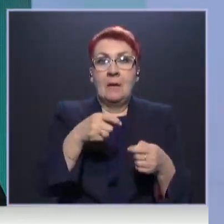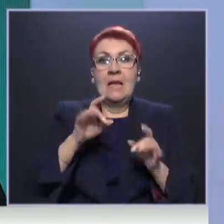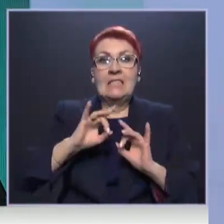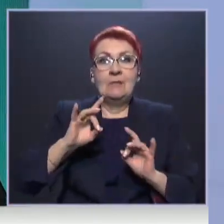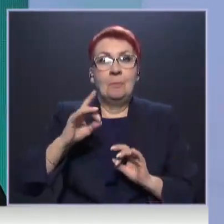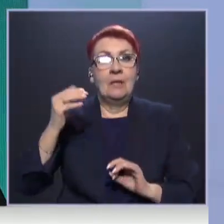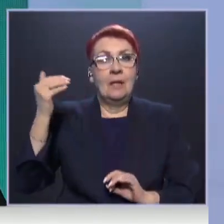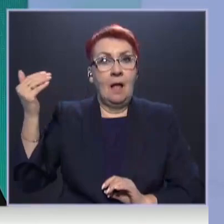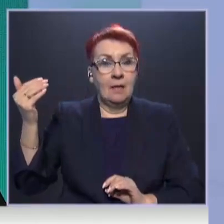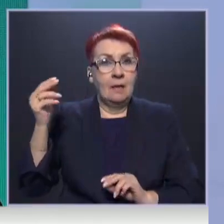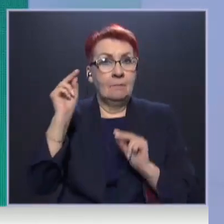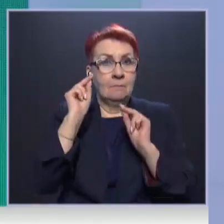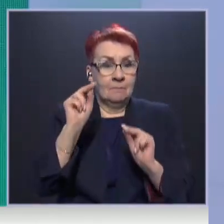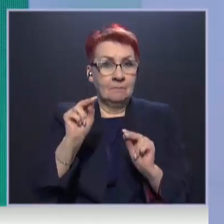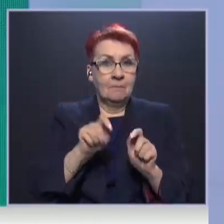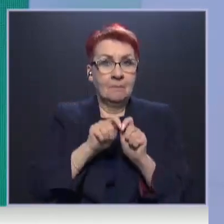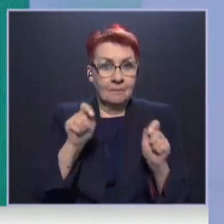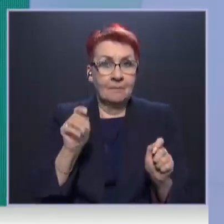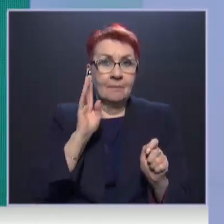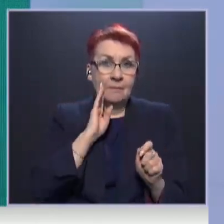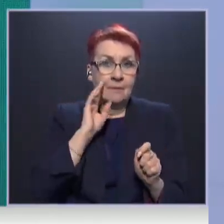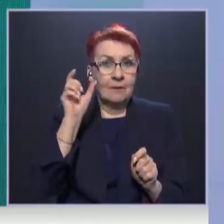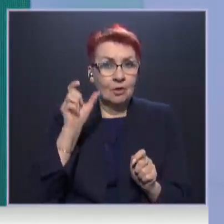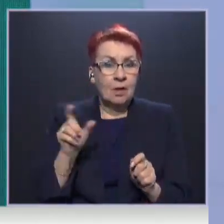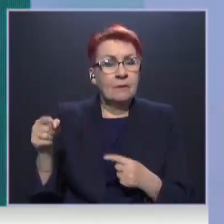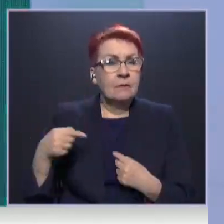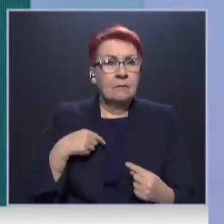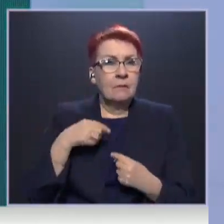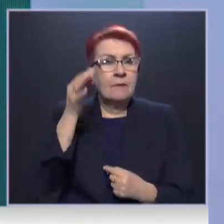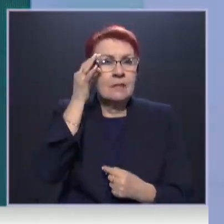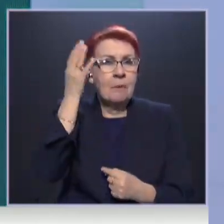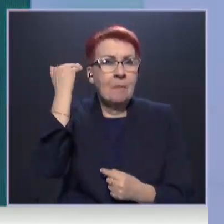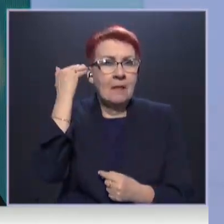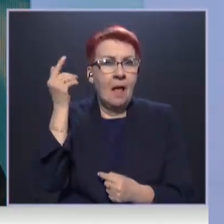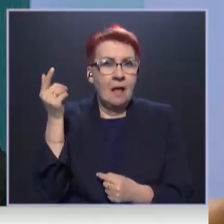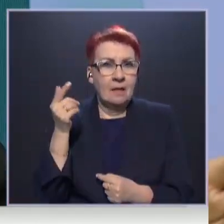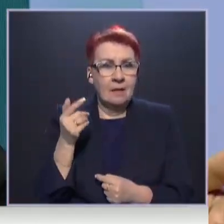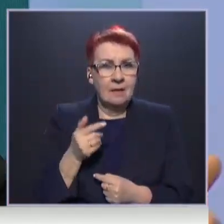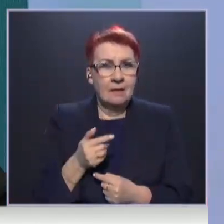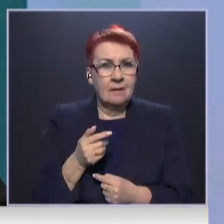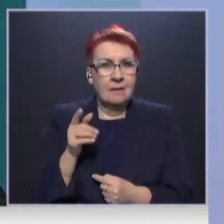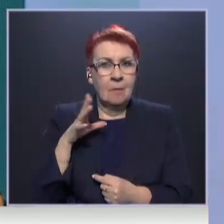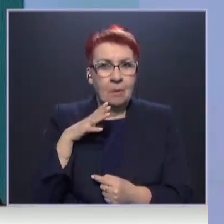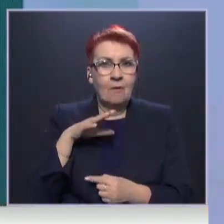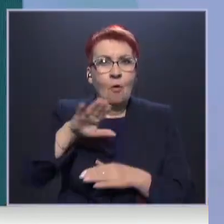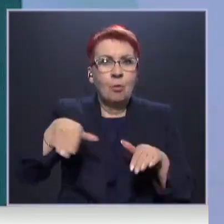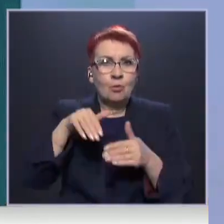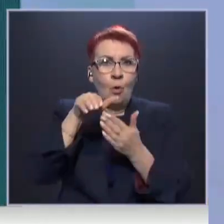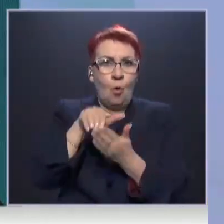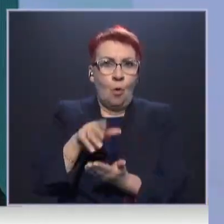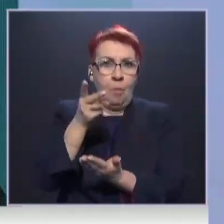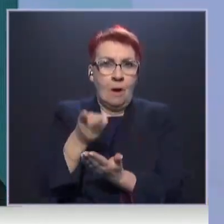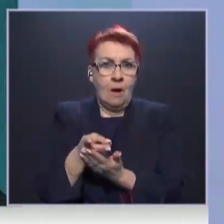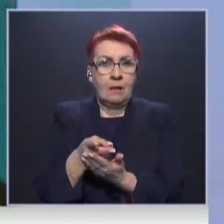исповедальное признание. Вот человека тяготит это воспоминание. Но так как оно адресовано